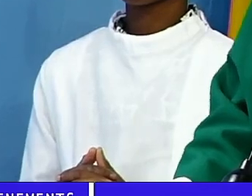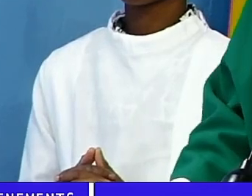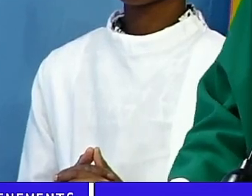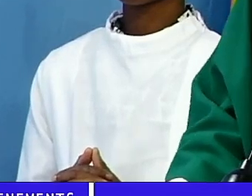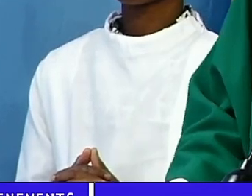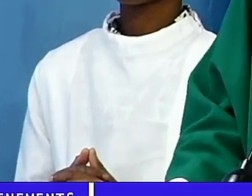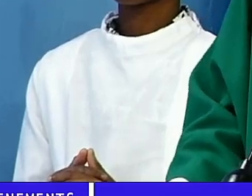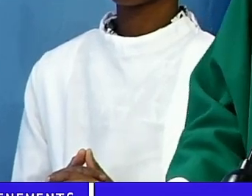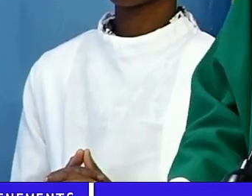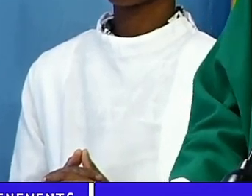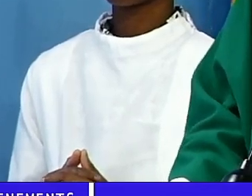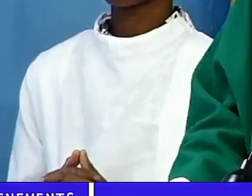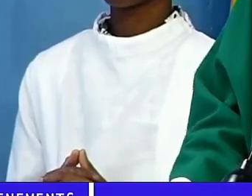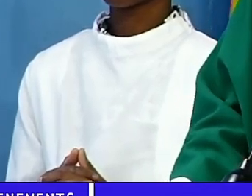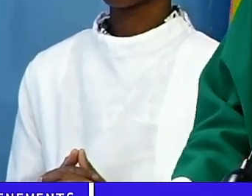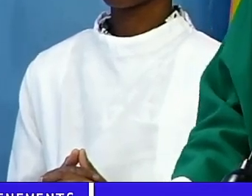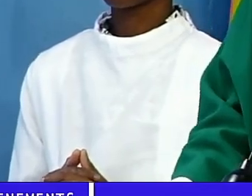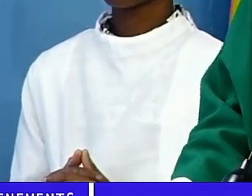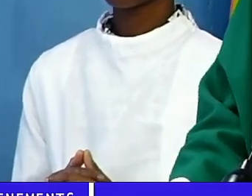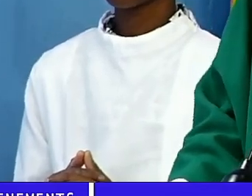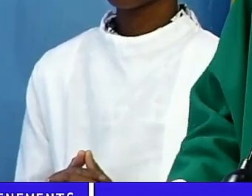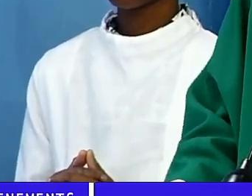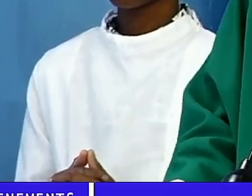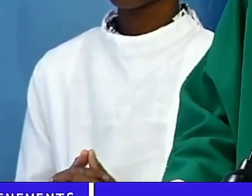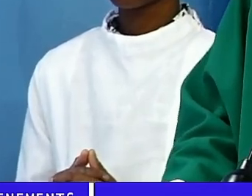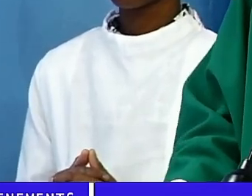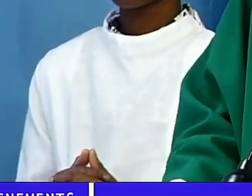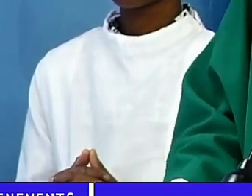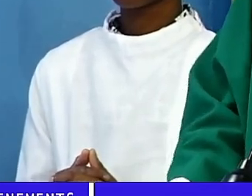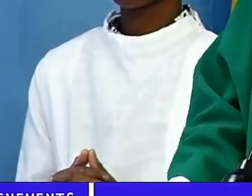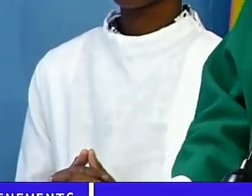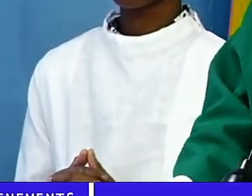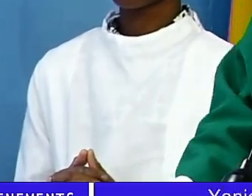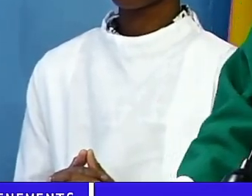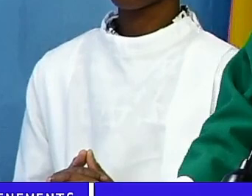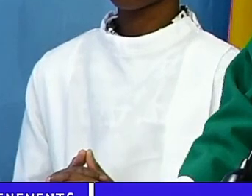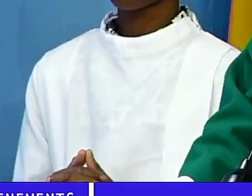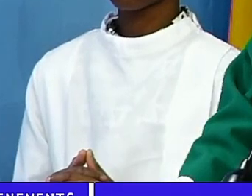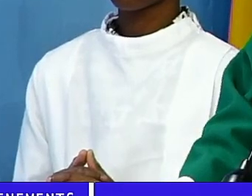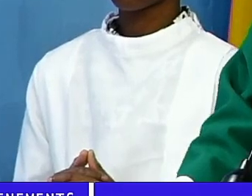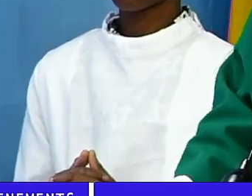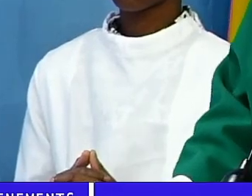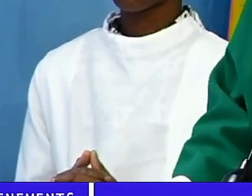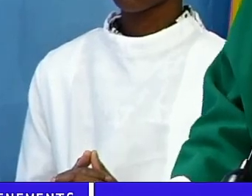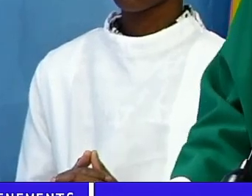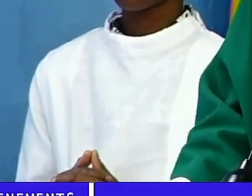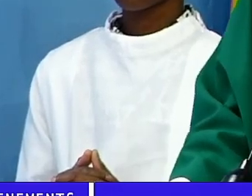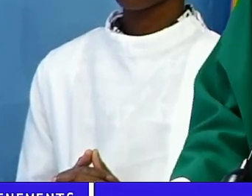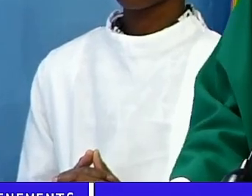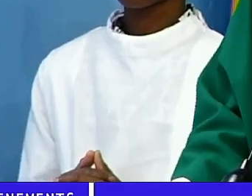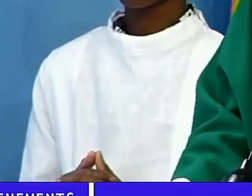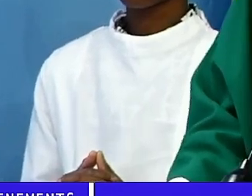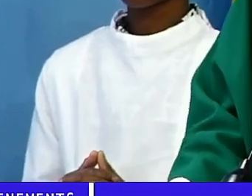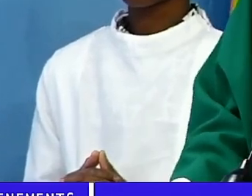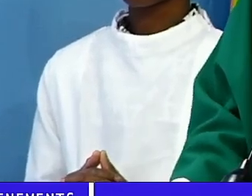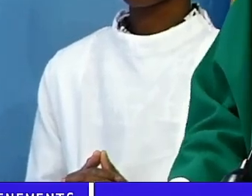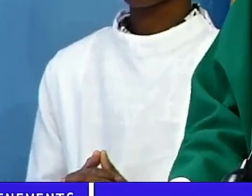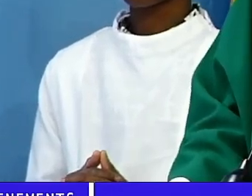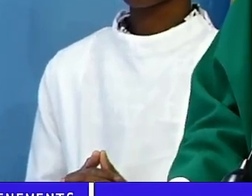ordinaire, c'est 43e jour dans 81 jours à Saint-Michel